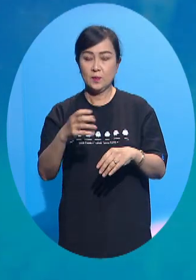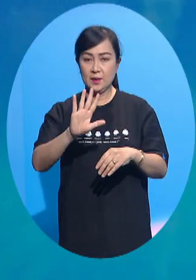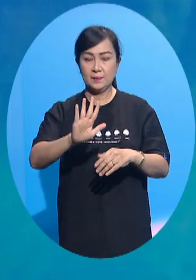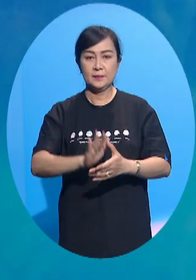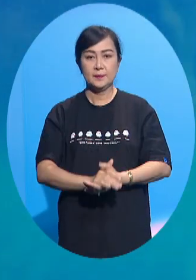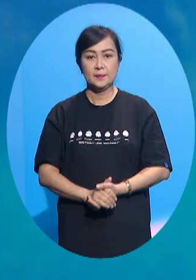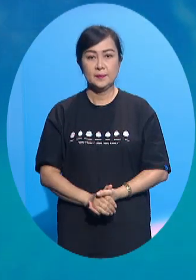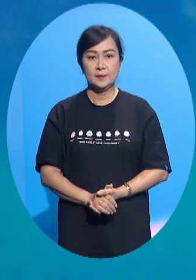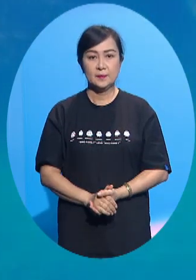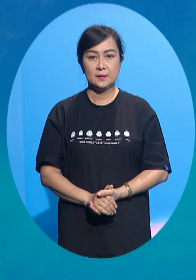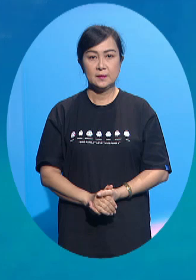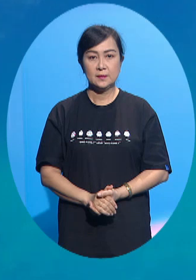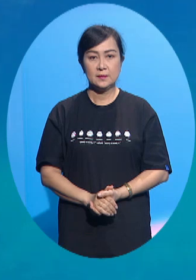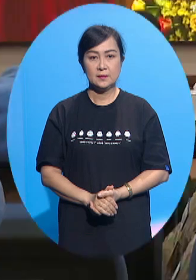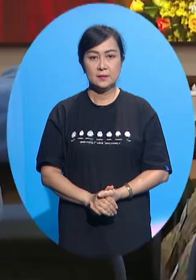5.